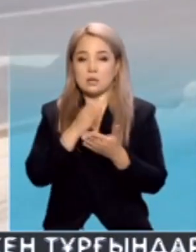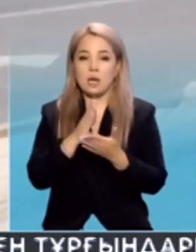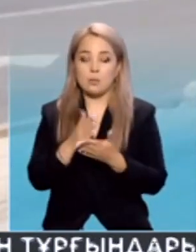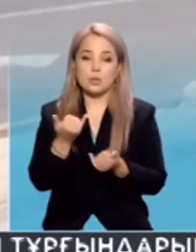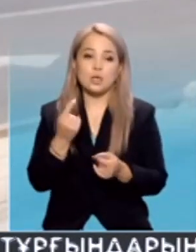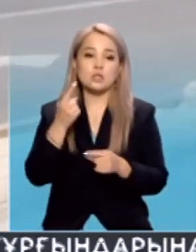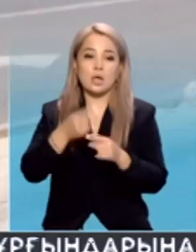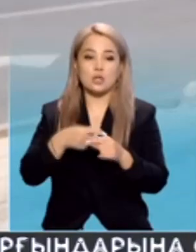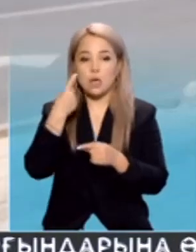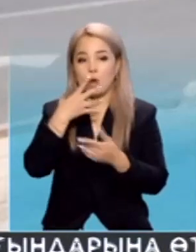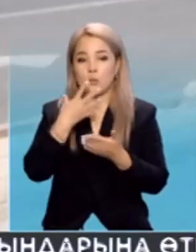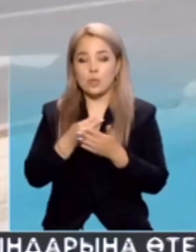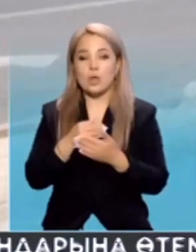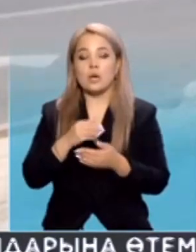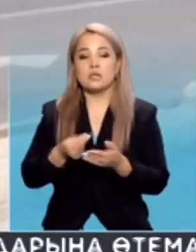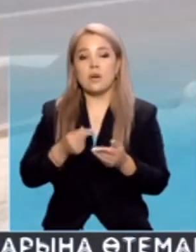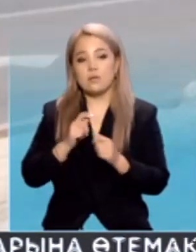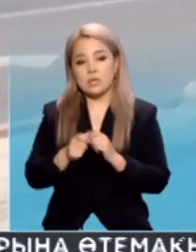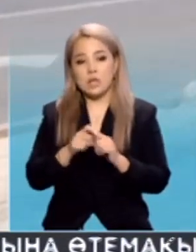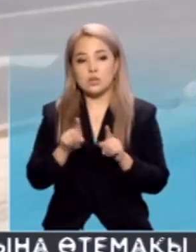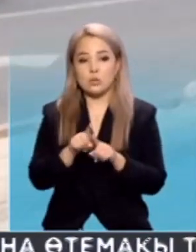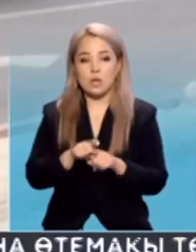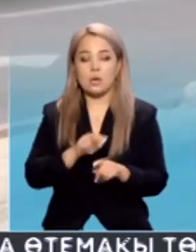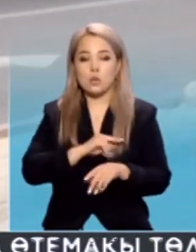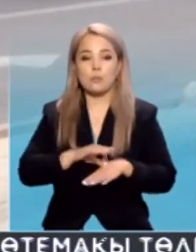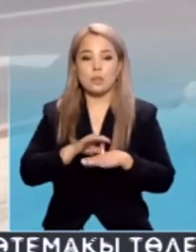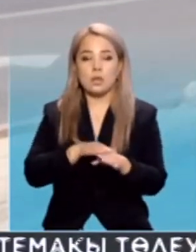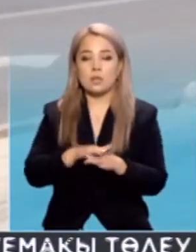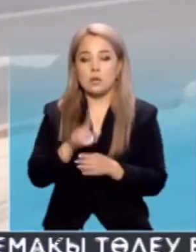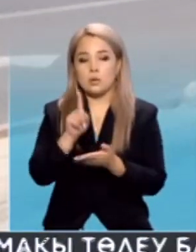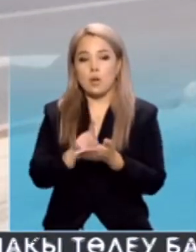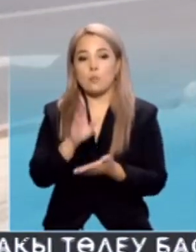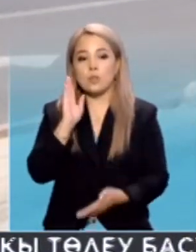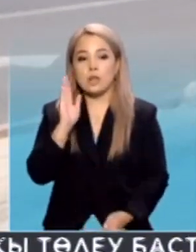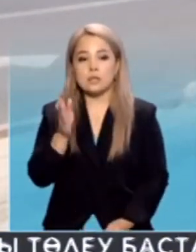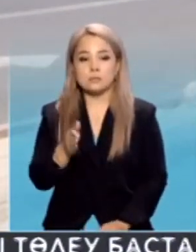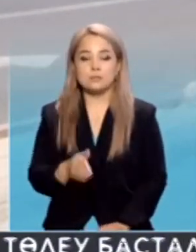инвестицияларды тарту көзделген. Руслан Нұрланұлы, Бекзат Сәбитұлы, Қазақстан ұлттық телеарнасы үшін.